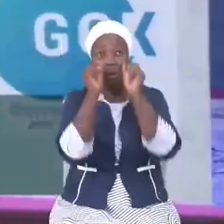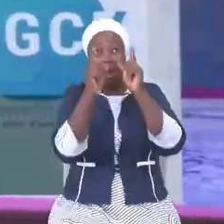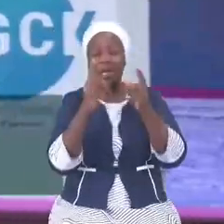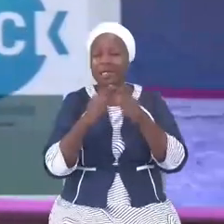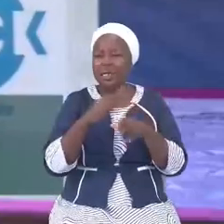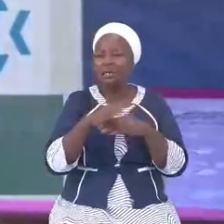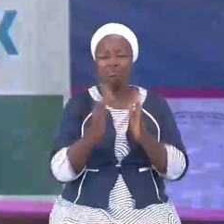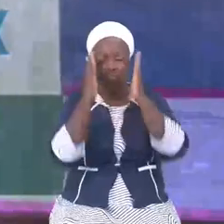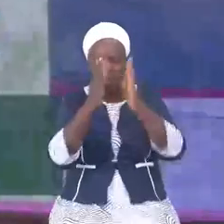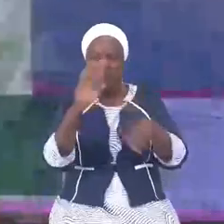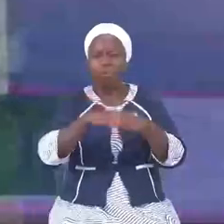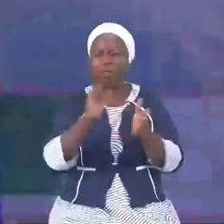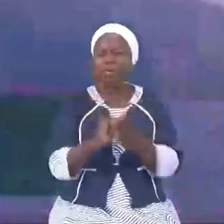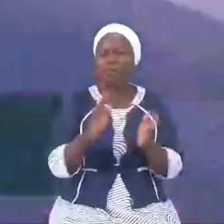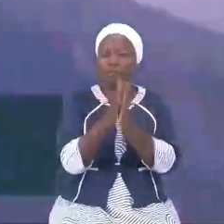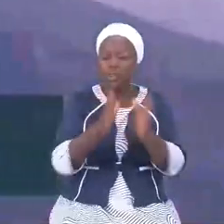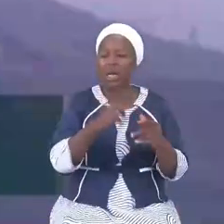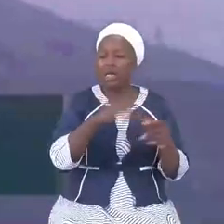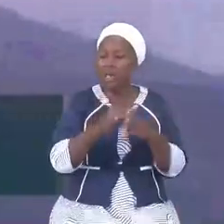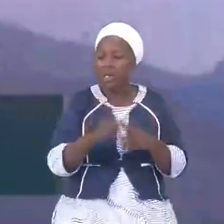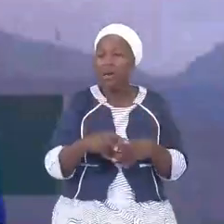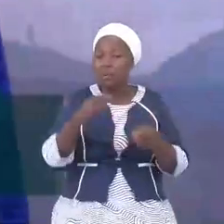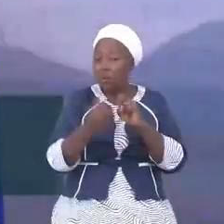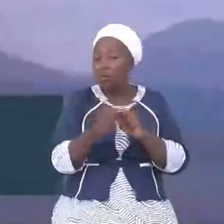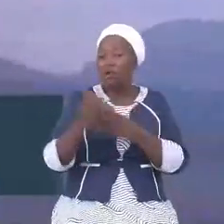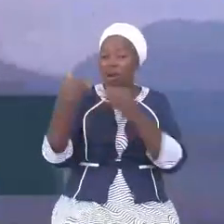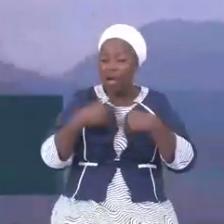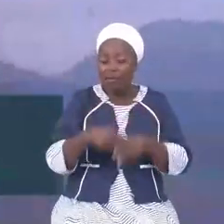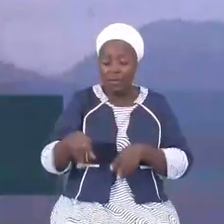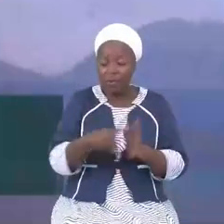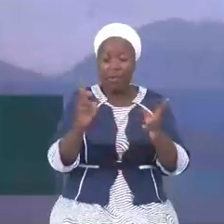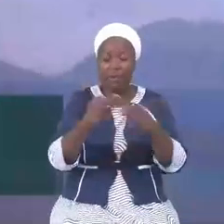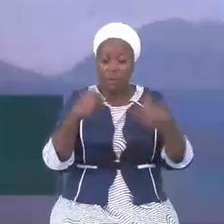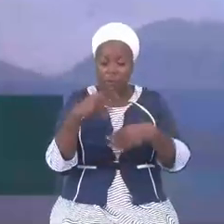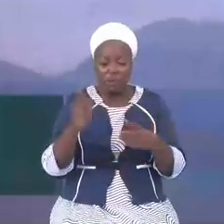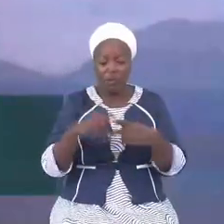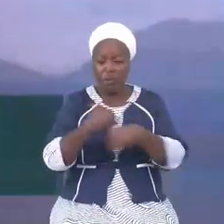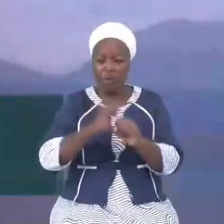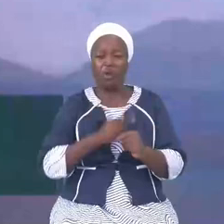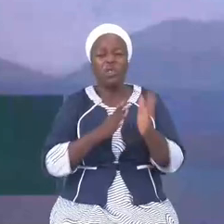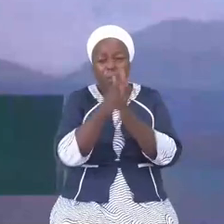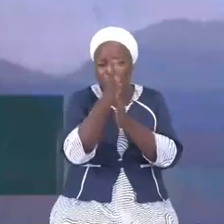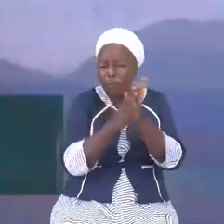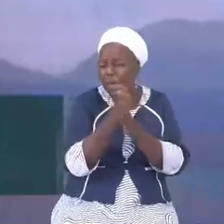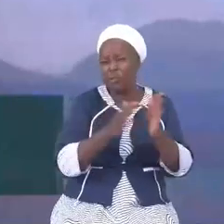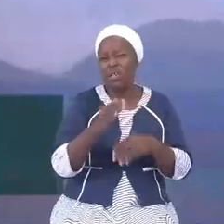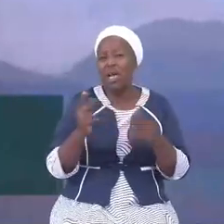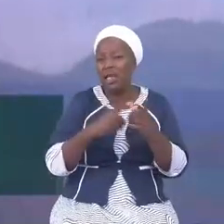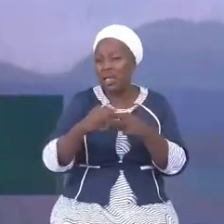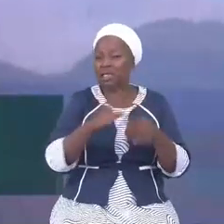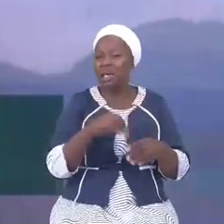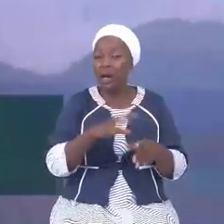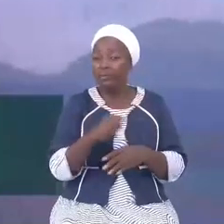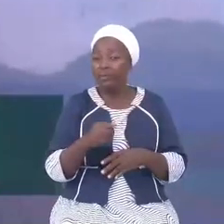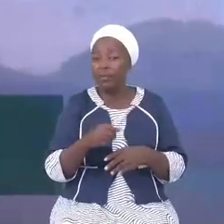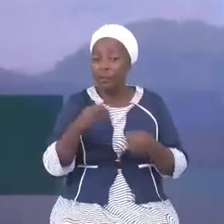ne sommeillait pas quand il priait. L'affliction est une manière de nous rendre passionnés. L'affliction est une manière de nous amener à